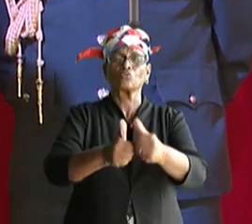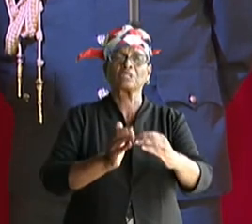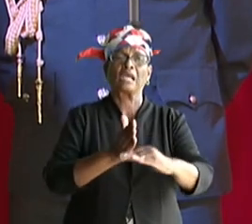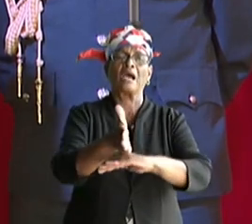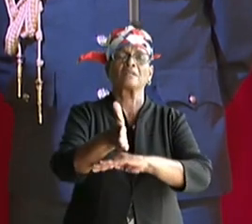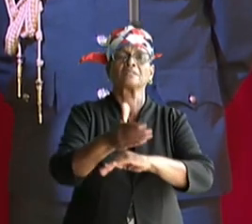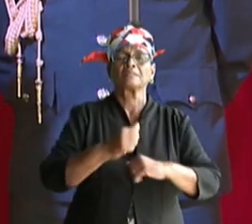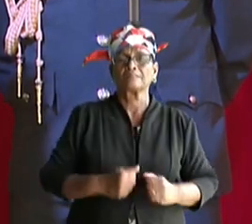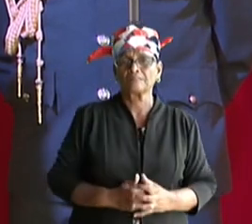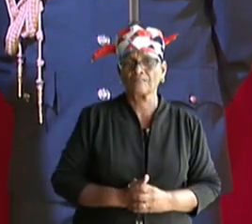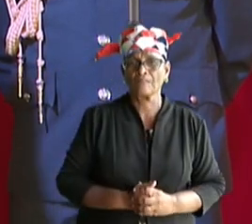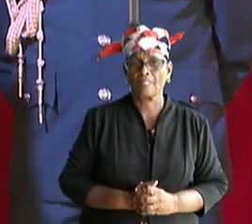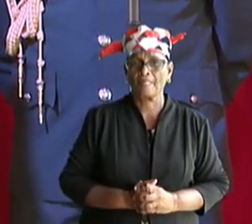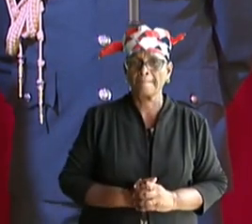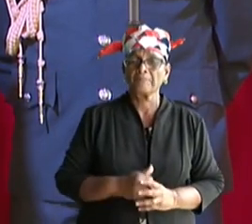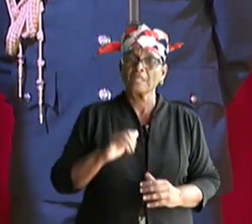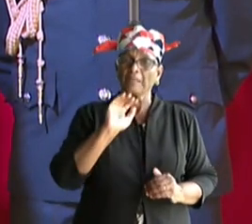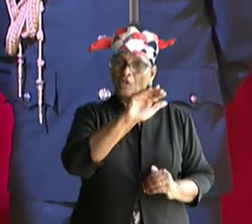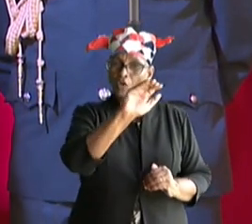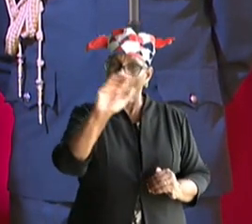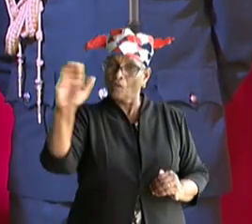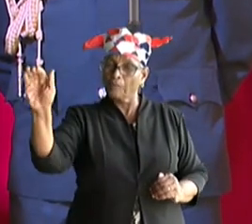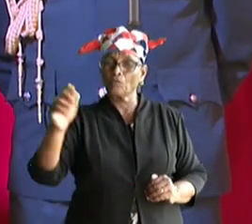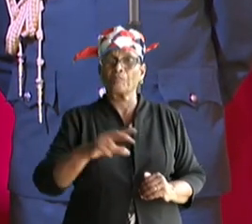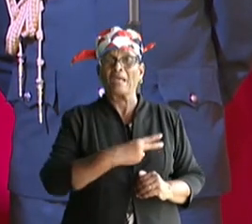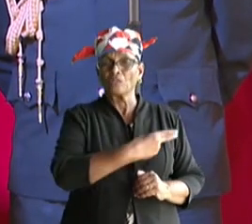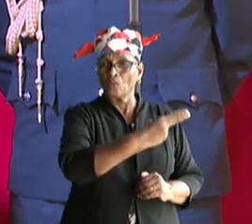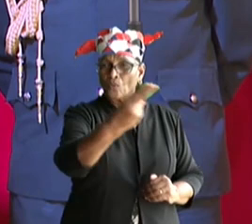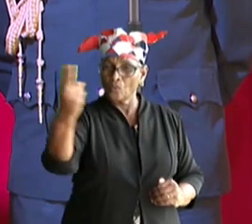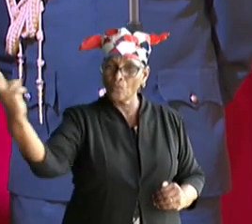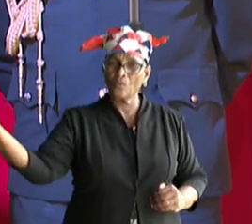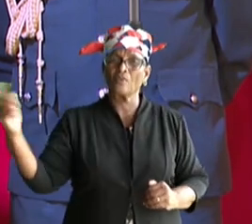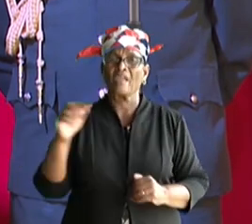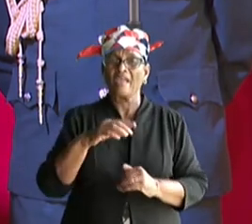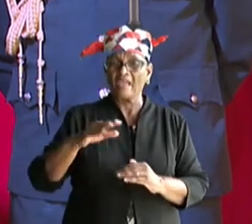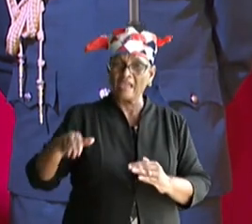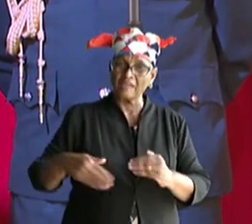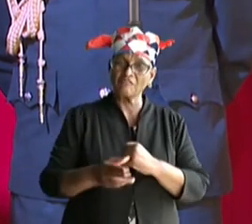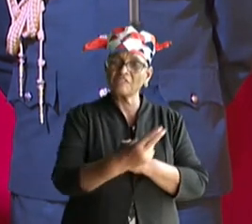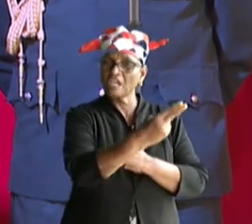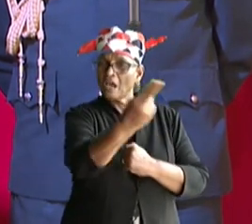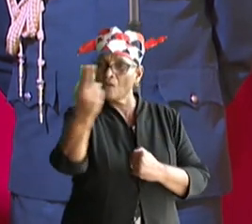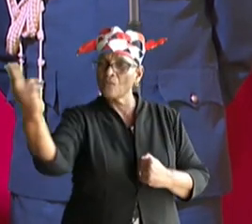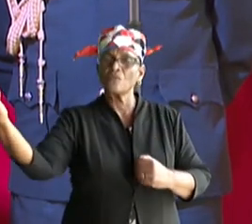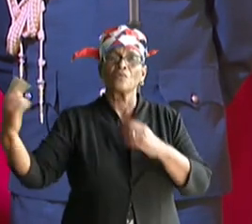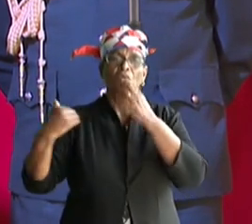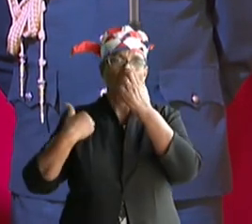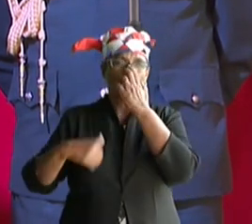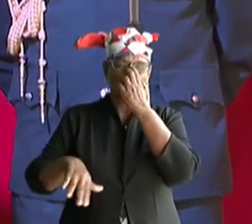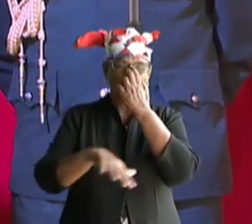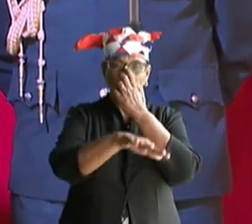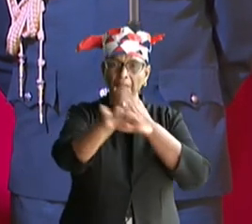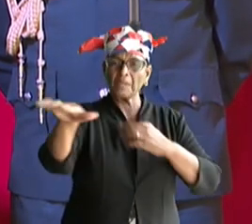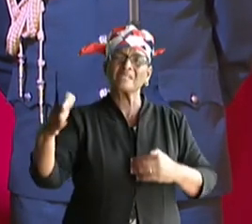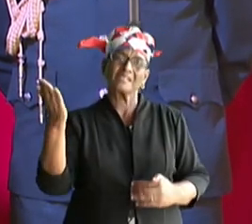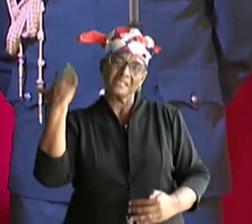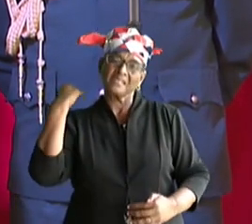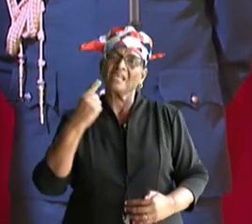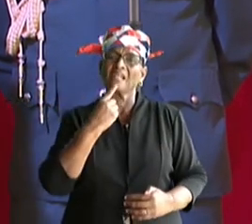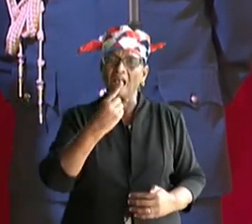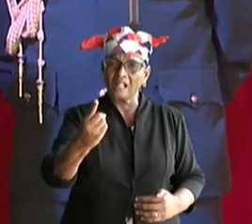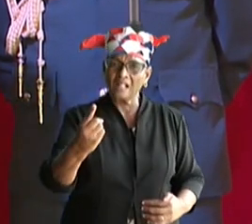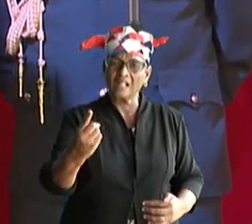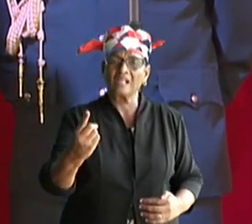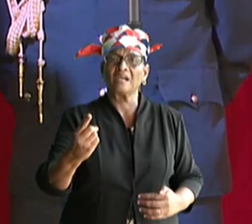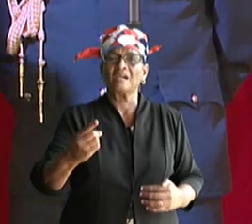sluit af met een oproep aan u. En via u aan ons volk. Ik zei eerder al dat